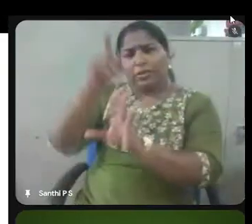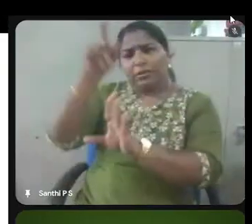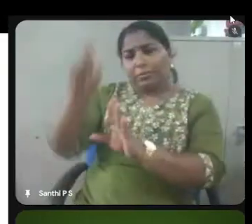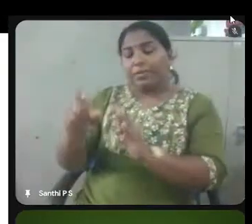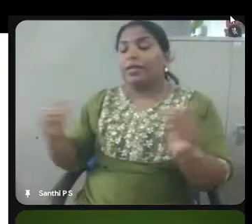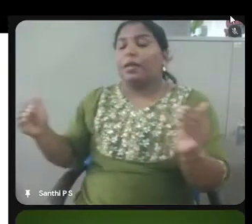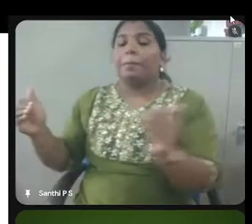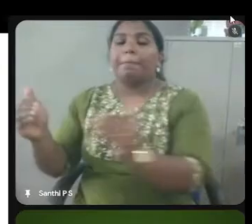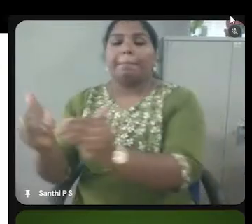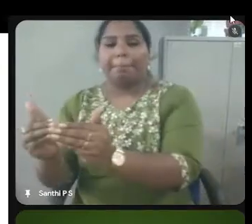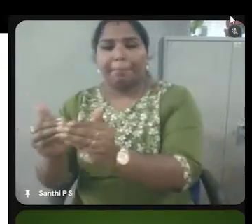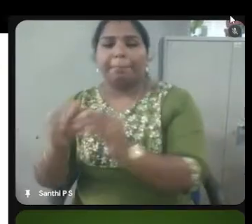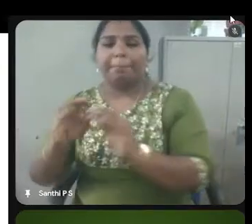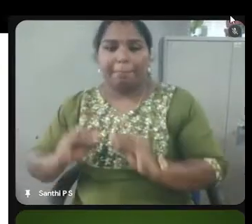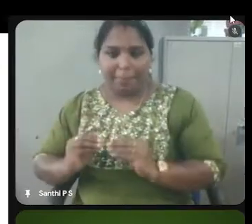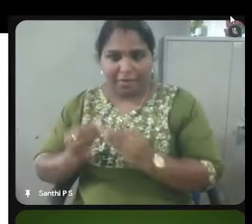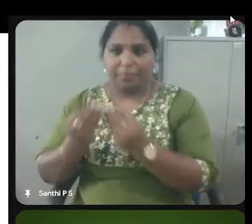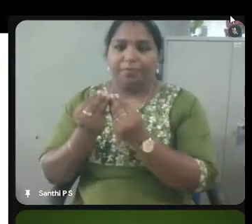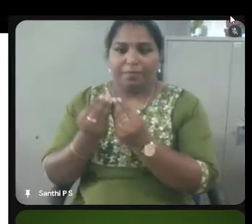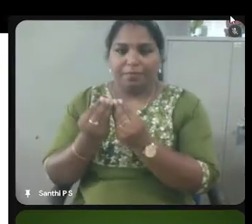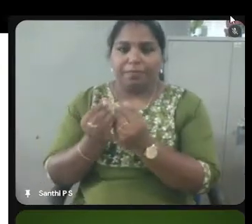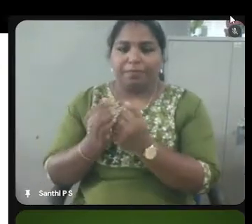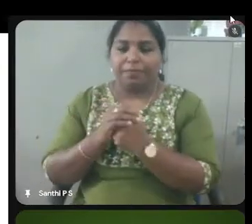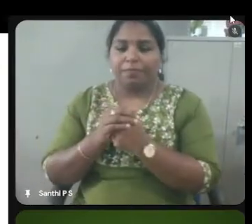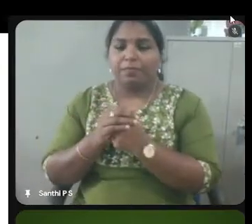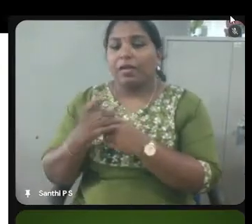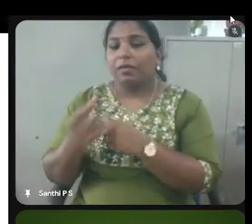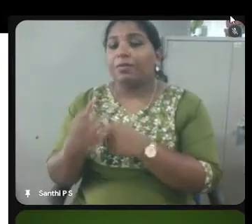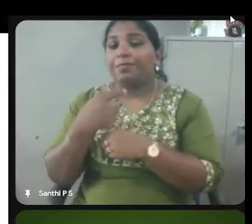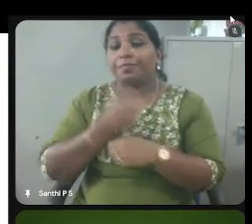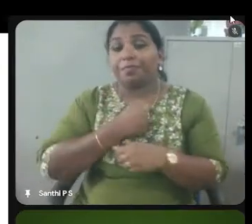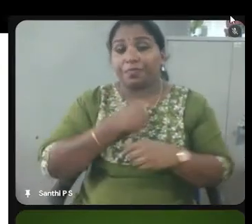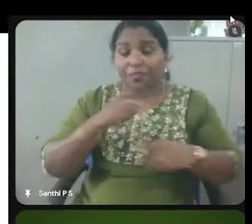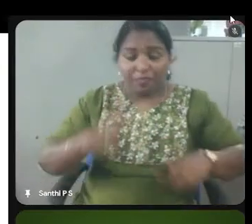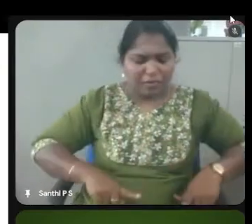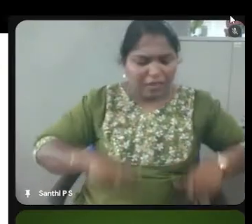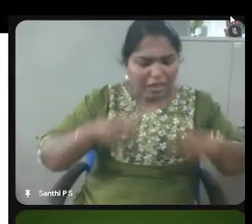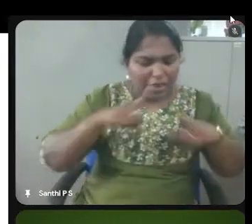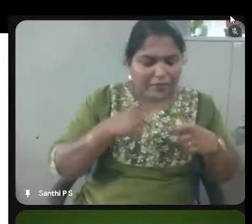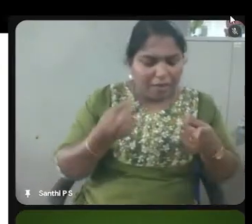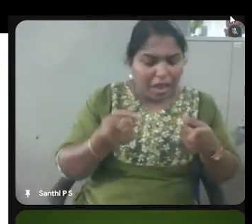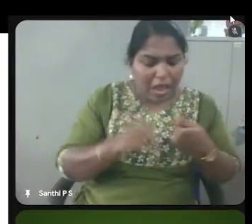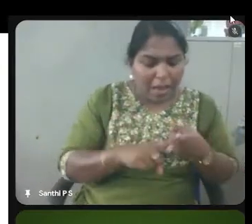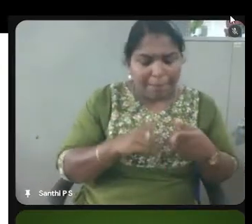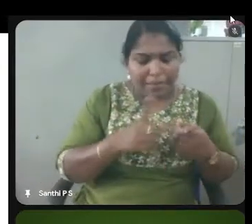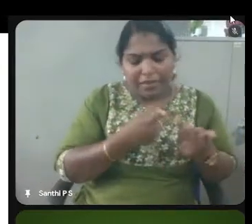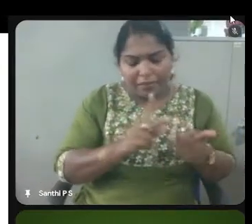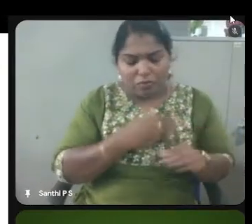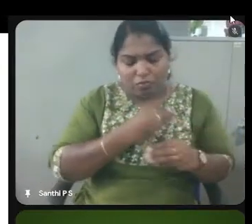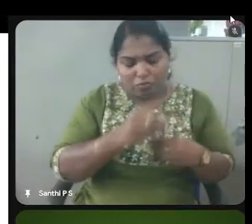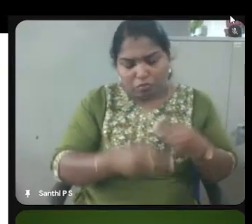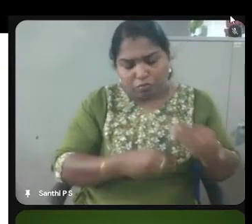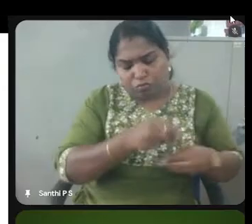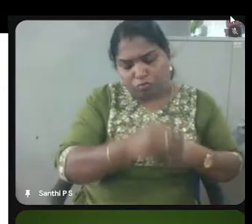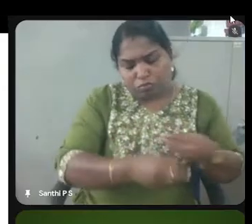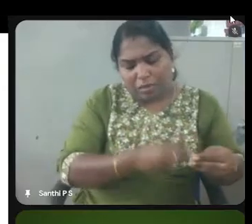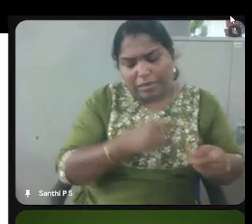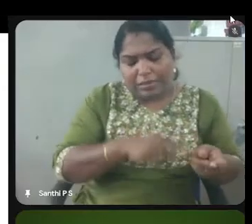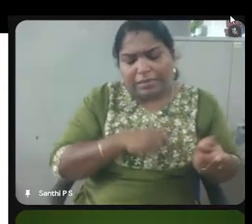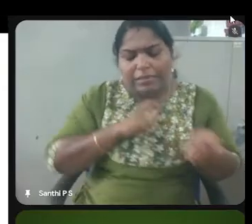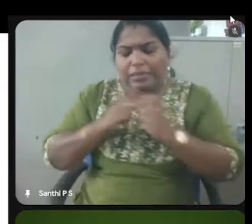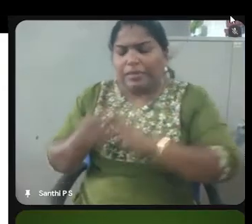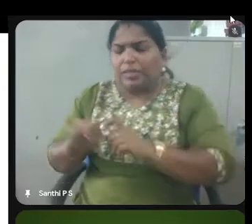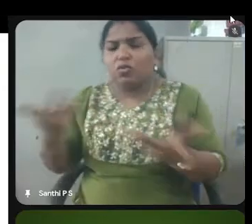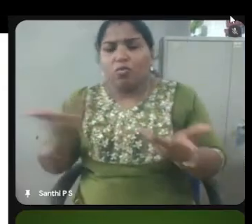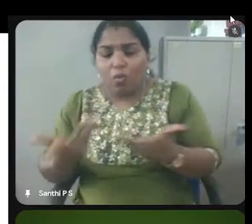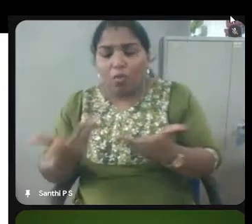എടുക്കുന്നത് നല്ലതായിരിക്കും. അപ്പം നമ്മുടെ ആ ജീവിത രീതി മനസ്സിലാക്കി എങ്ങനെ മാറ്റങ്ങൾ പെരുമാറ്റത്തിൽ വ്യത്യാസം വരുത്താം